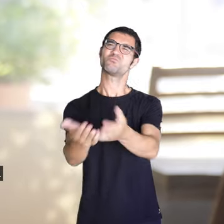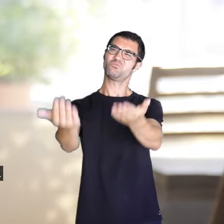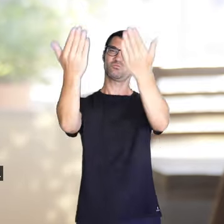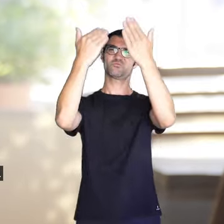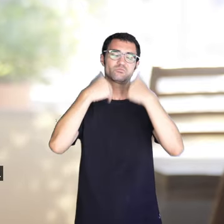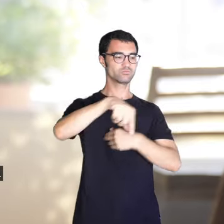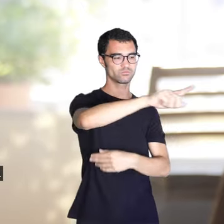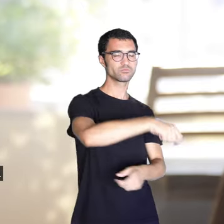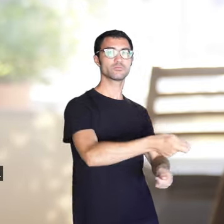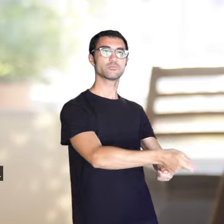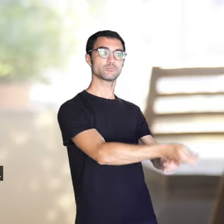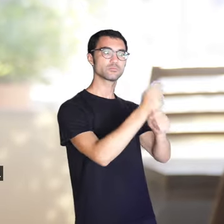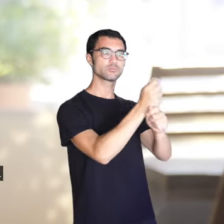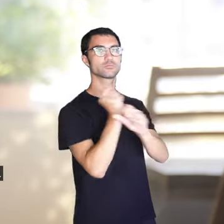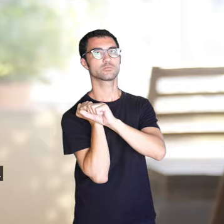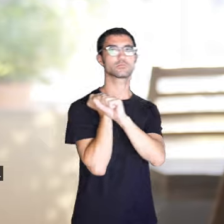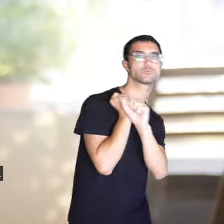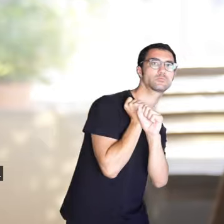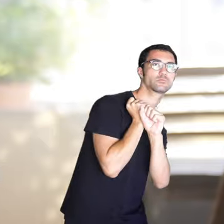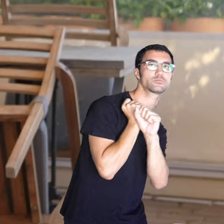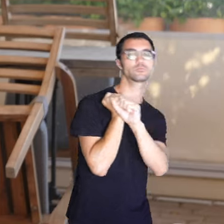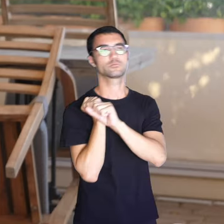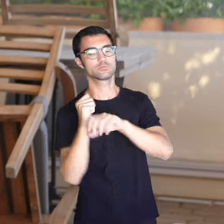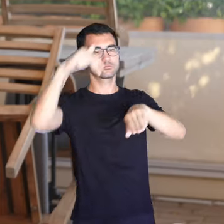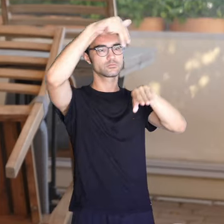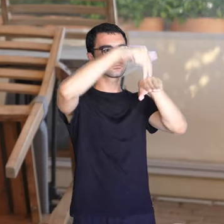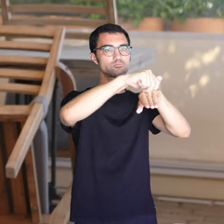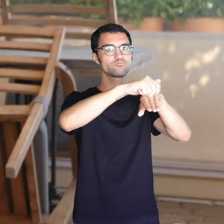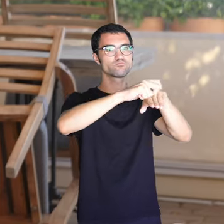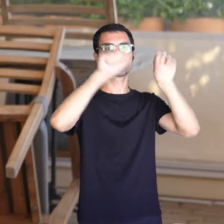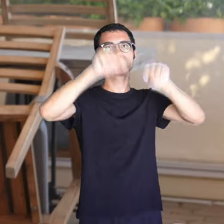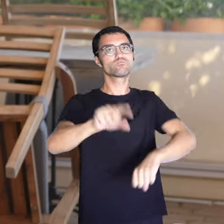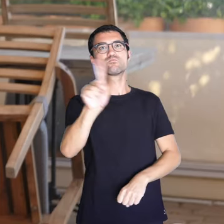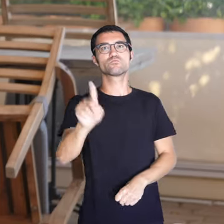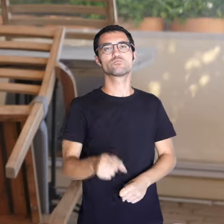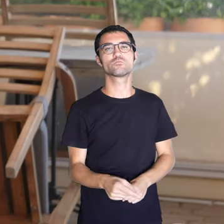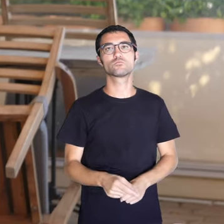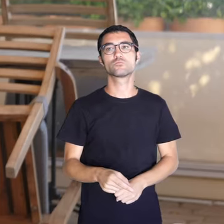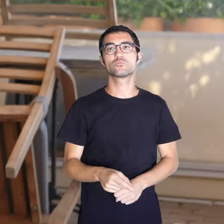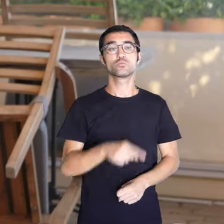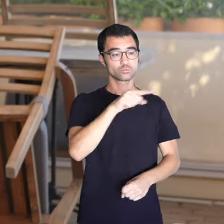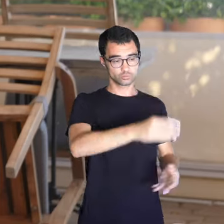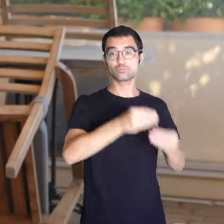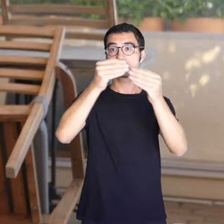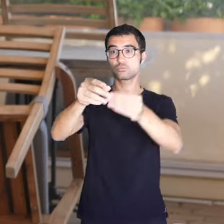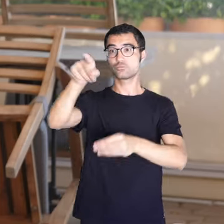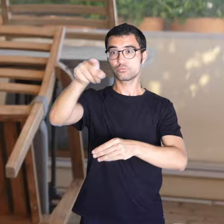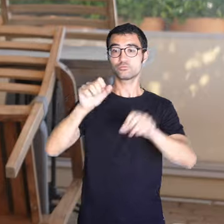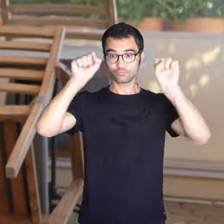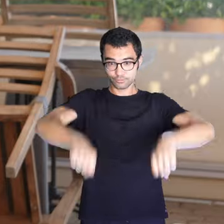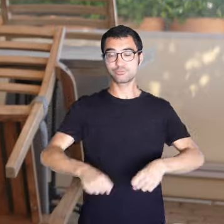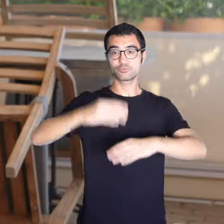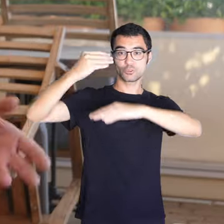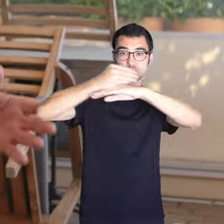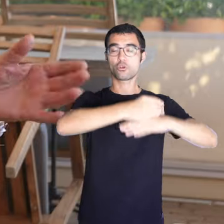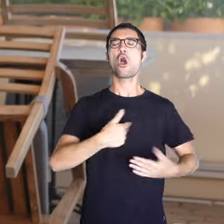que no poden dur Sant Pere, pues, li vaig explicar. Diu que el de pot dur Sant Pere. Diu, sí, jo t'estic. Tenc permís